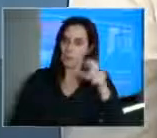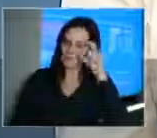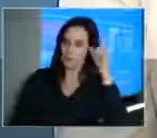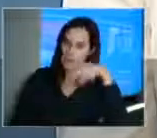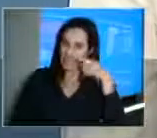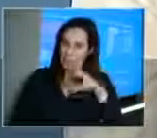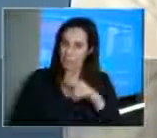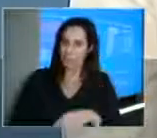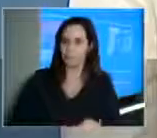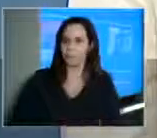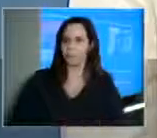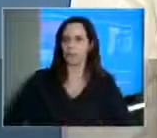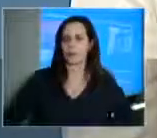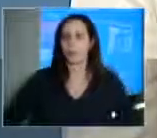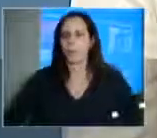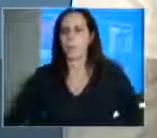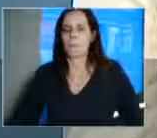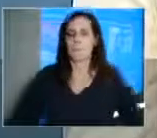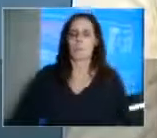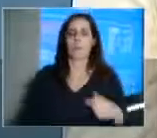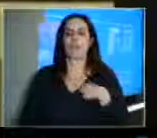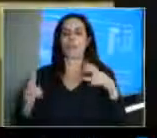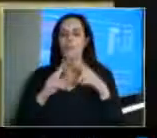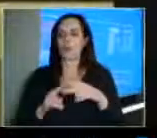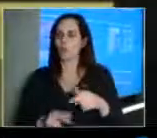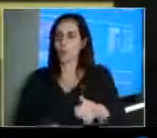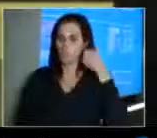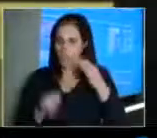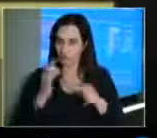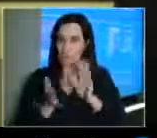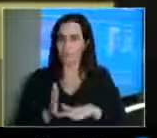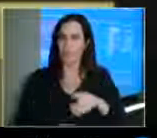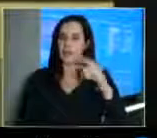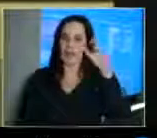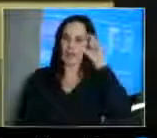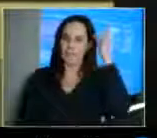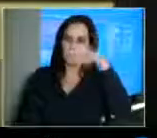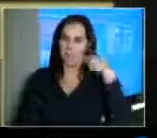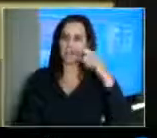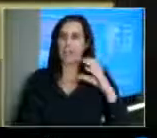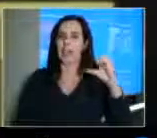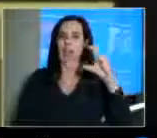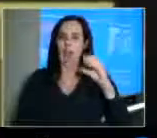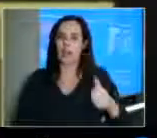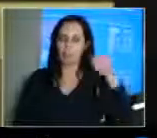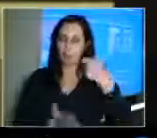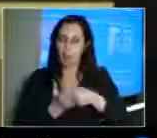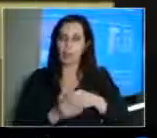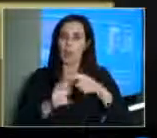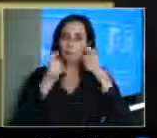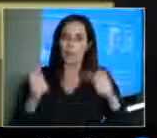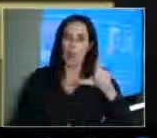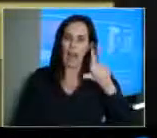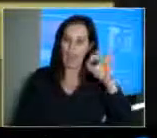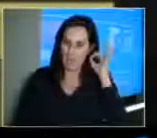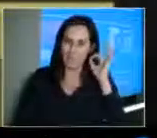פייגלין? נכון, אנחנו נפגשנו עם אילת שקד ועם פייגלין, ונפגשנו עם כחלון ועם אורלי לוי